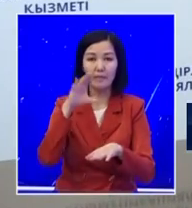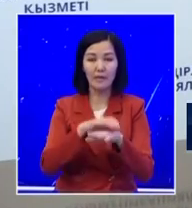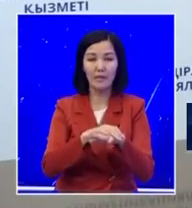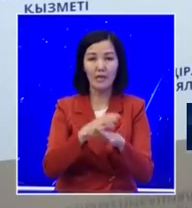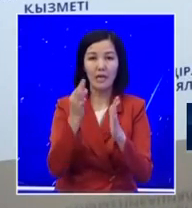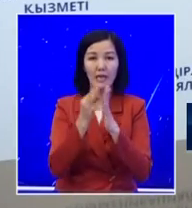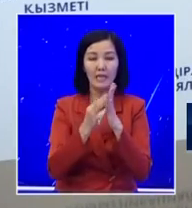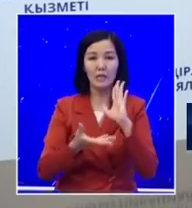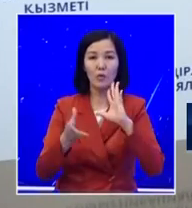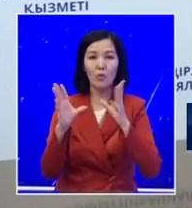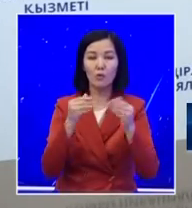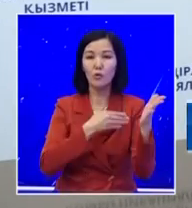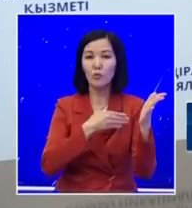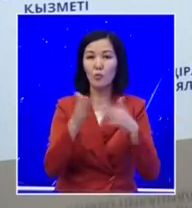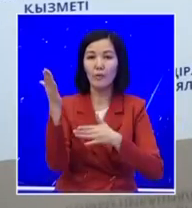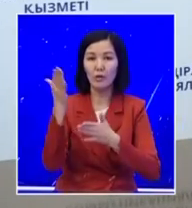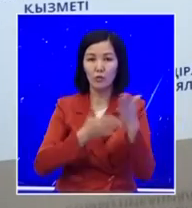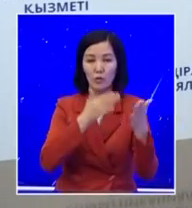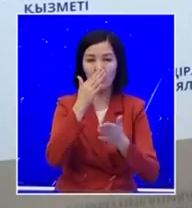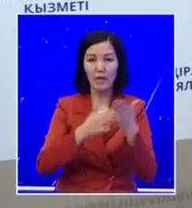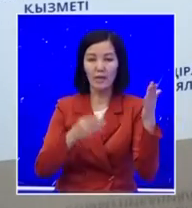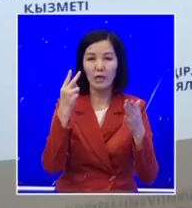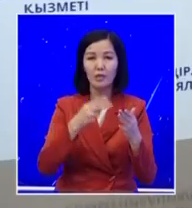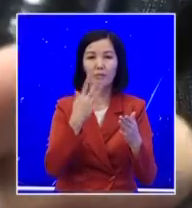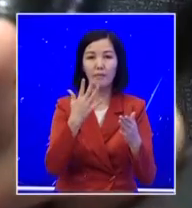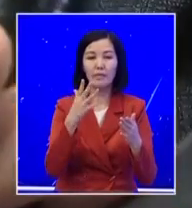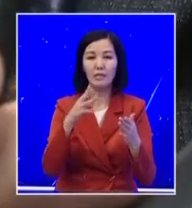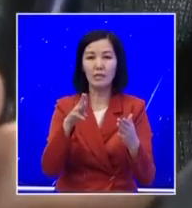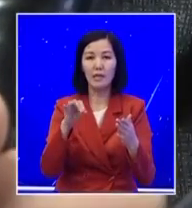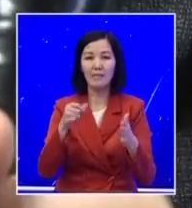қорытындысы жойылады. Сол сияқты 25 тамызға дейін